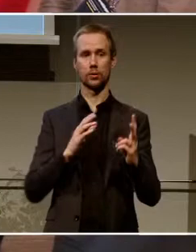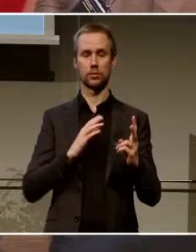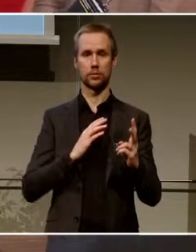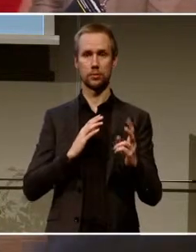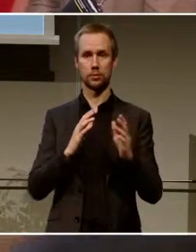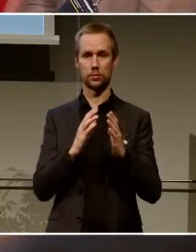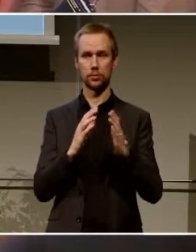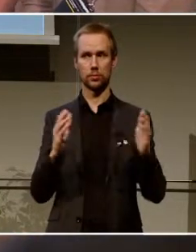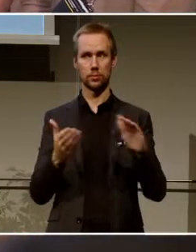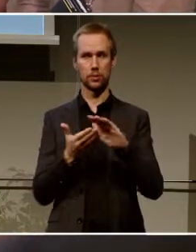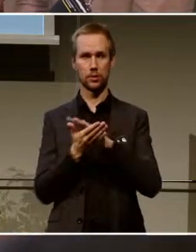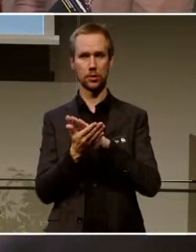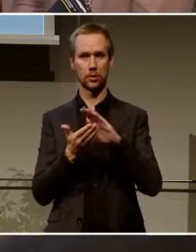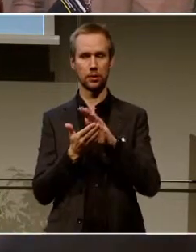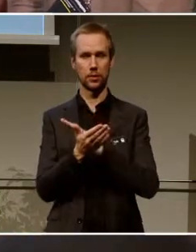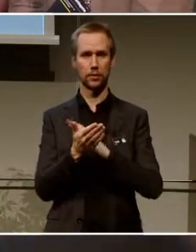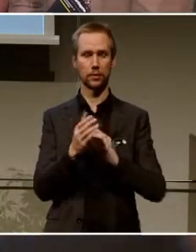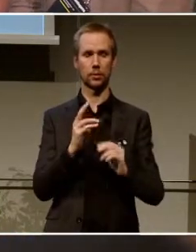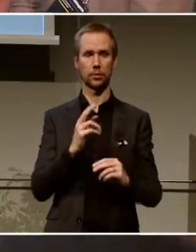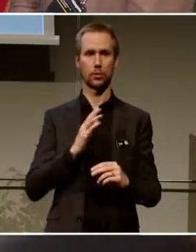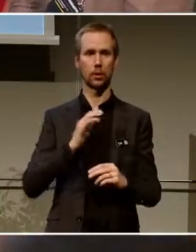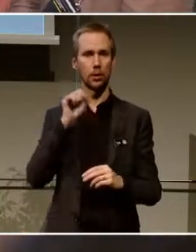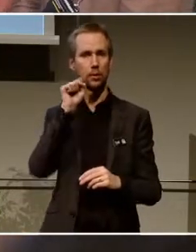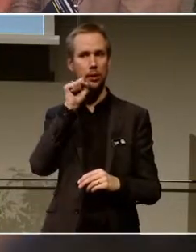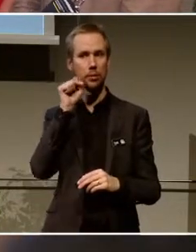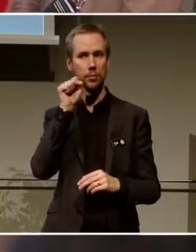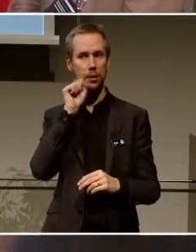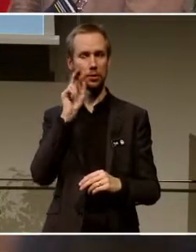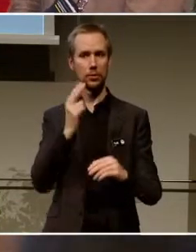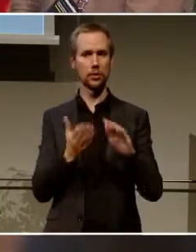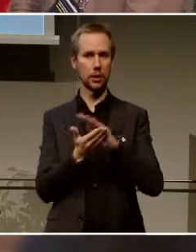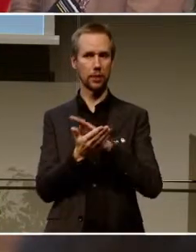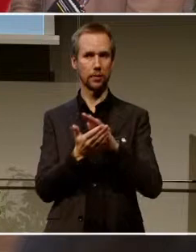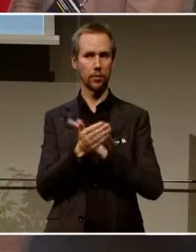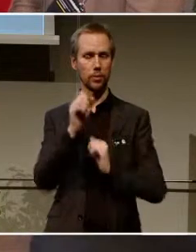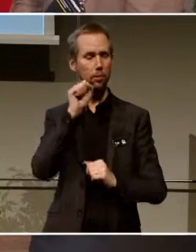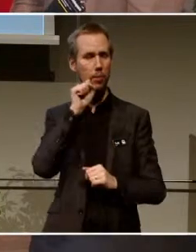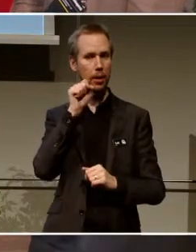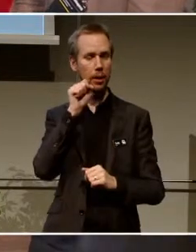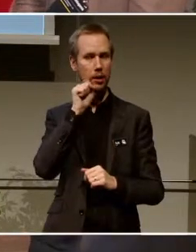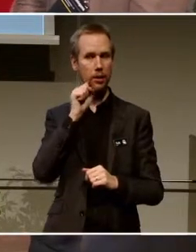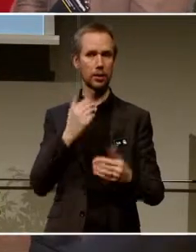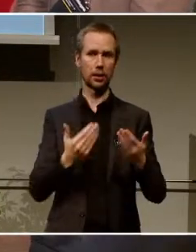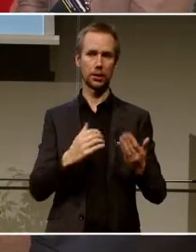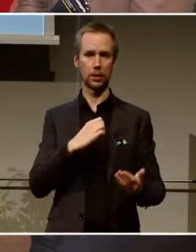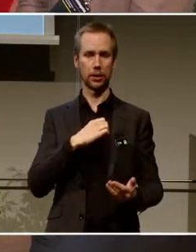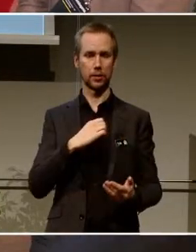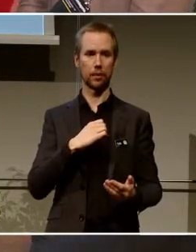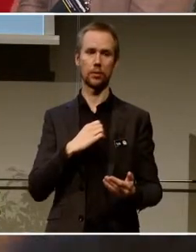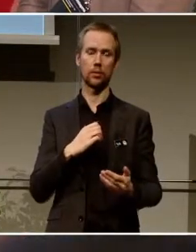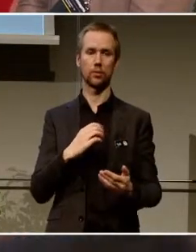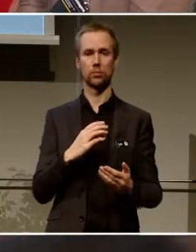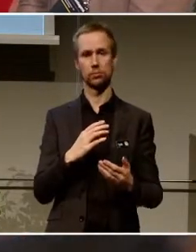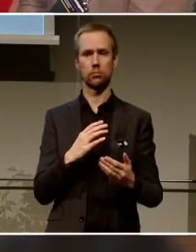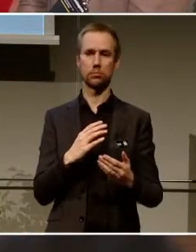hon fått e-post på det senaste året. Så nu har hon blivit en stor e-postskrivare. Det är ganska trevligt. Alltså och nu, det har fyllt klart samma funktion för